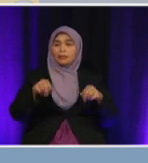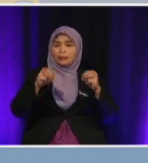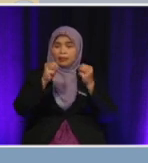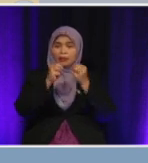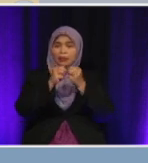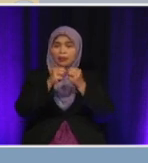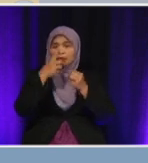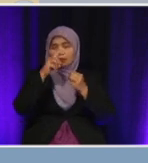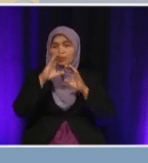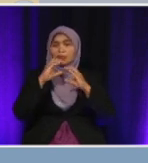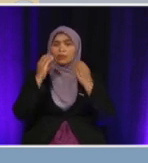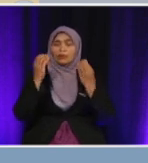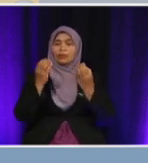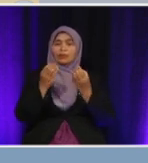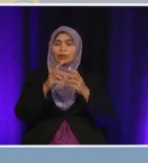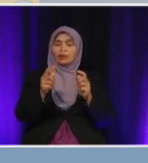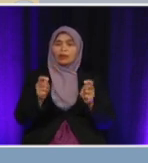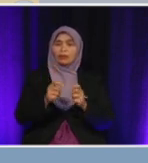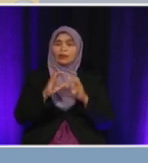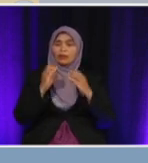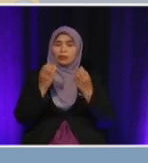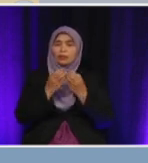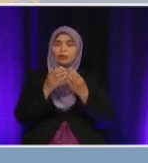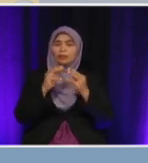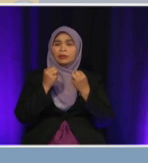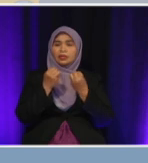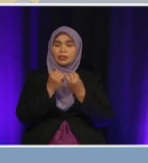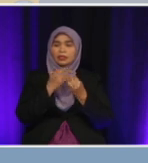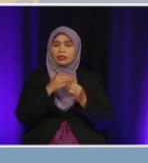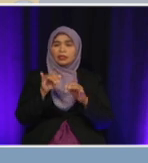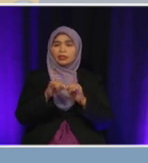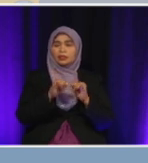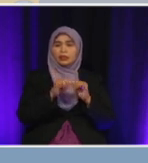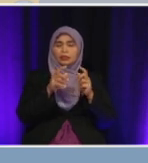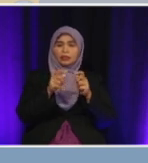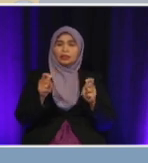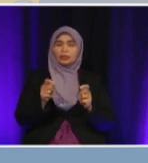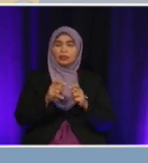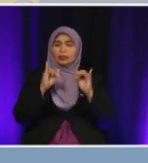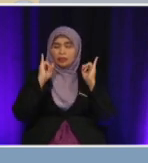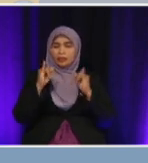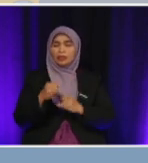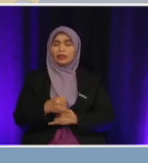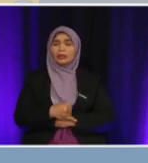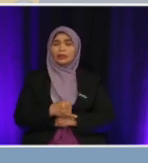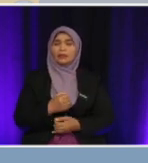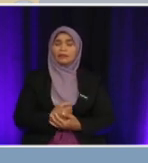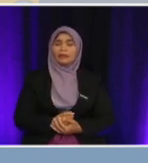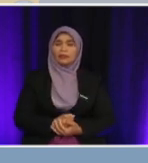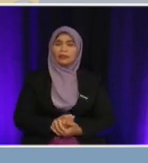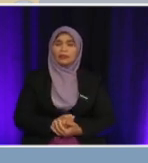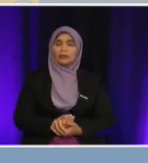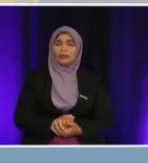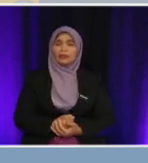tempat perkumpulan masyarakat dan juga tempat ibadah Oke Alhamdulillah Jon kita lihat